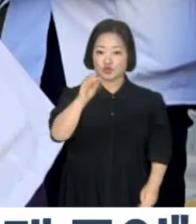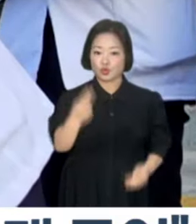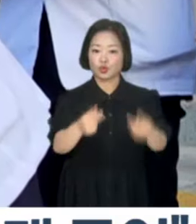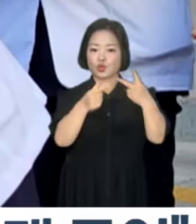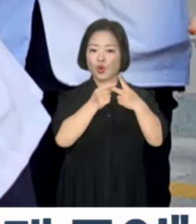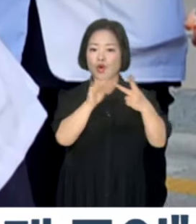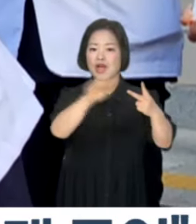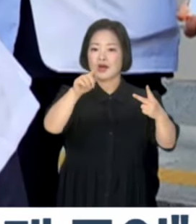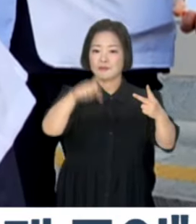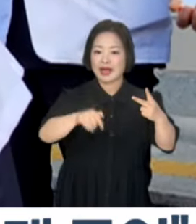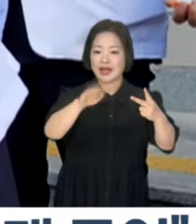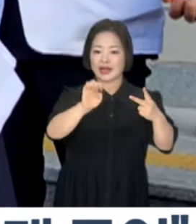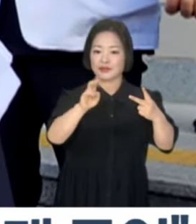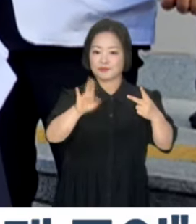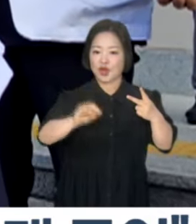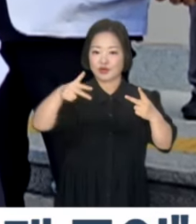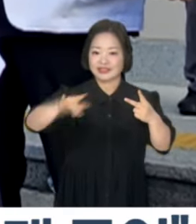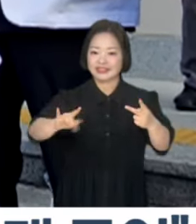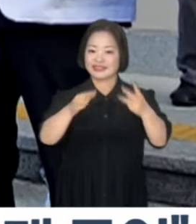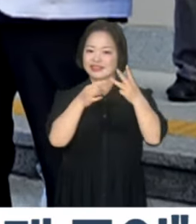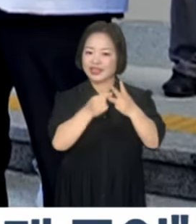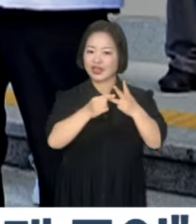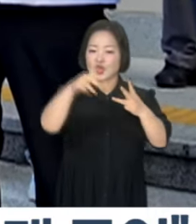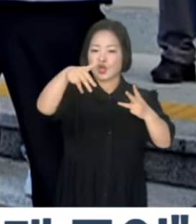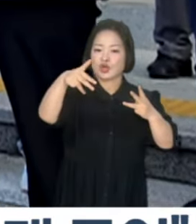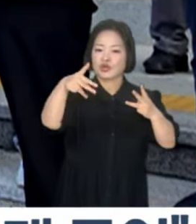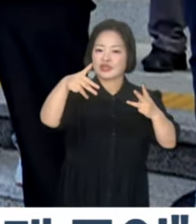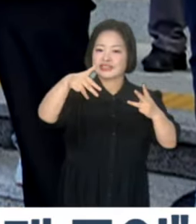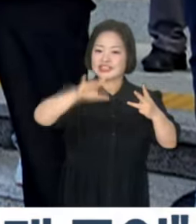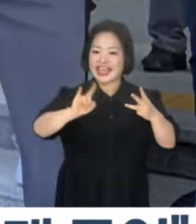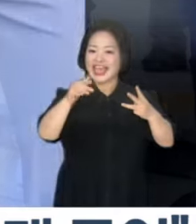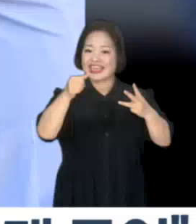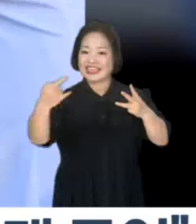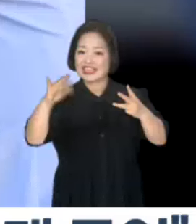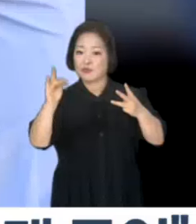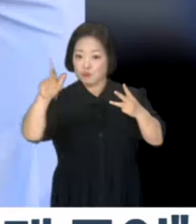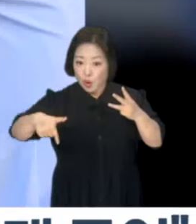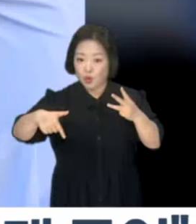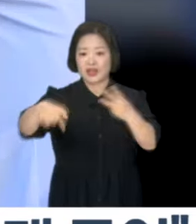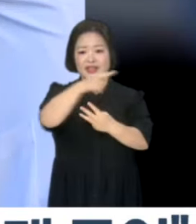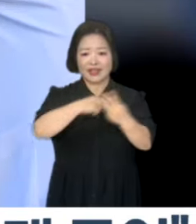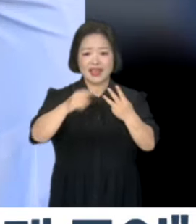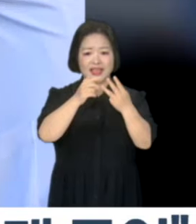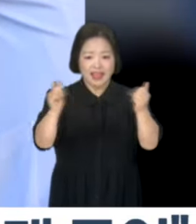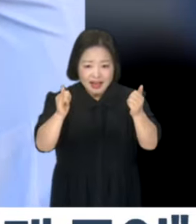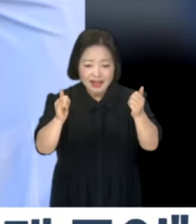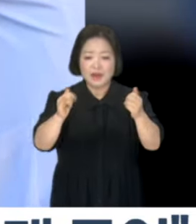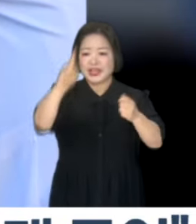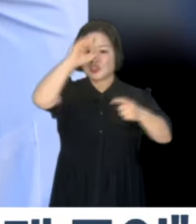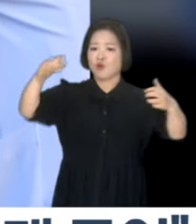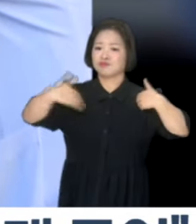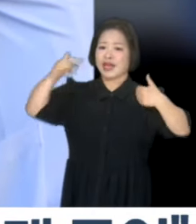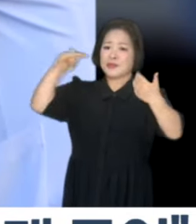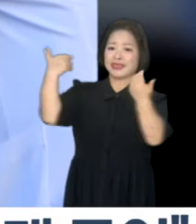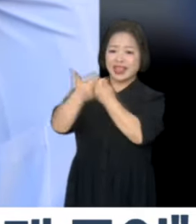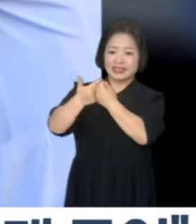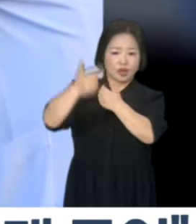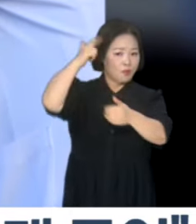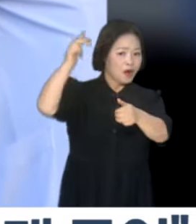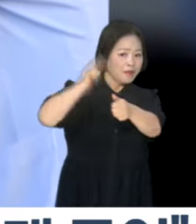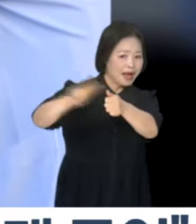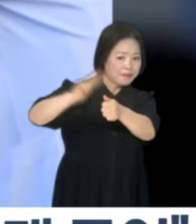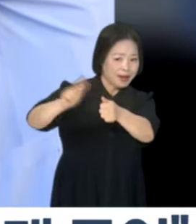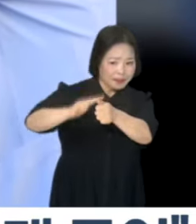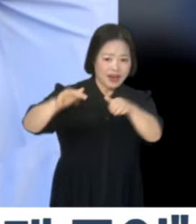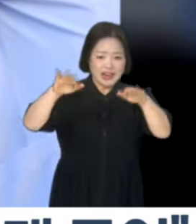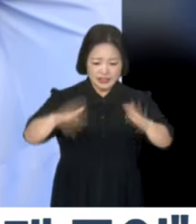박평재 고려대 교수 최희복 충북대 교수가 의대 증원에 항의하기 위해 삭발을 했습니다 이들 교수는 현재 의료